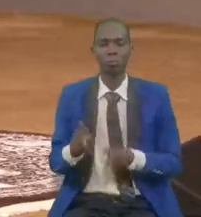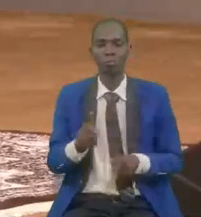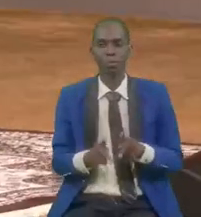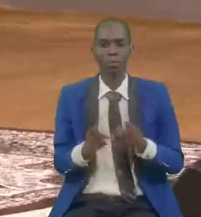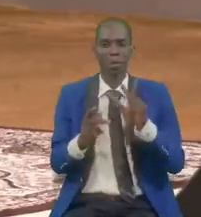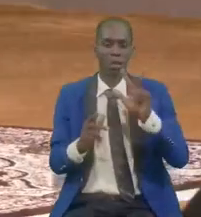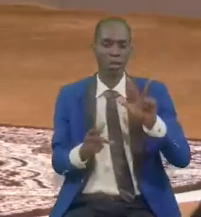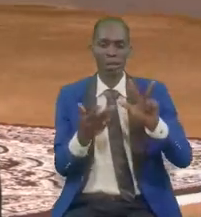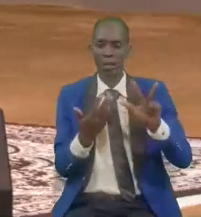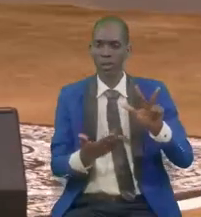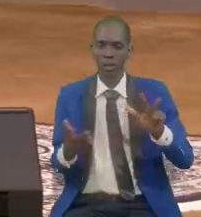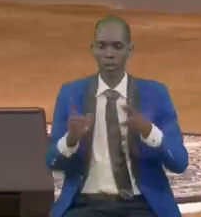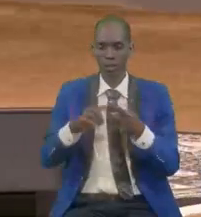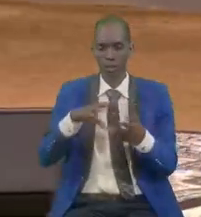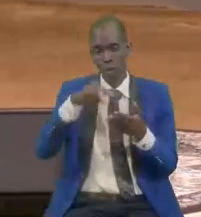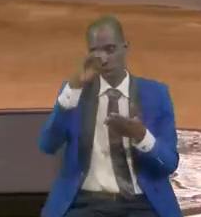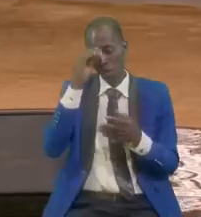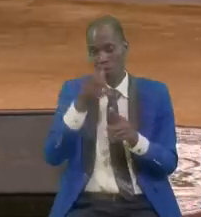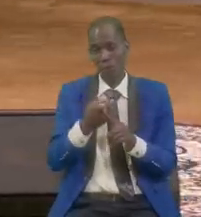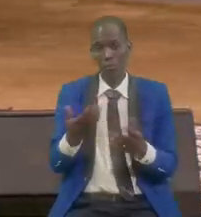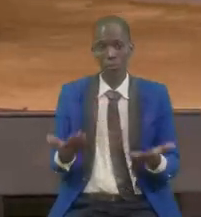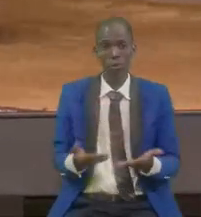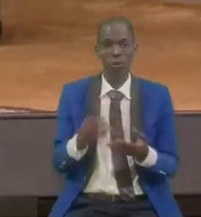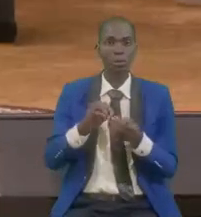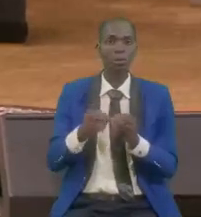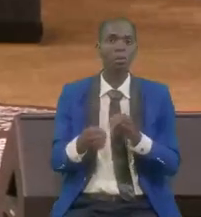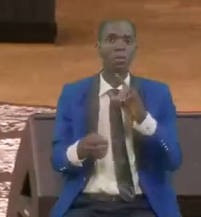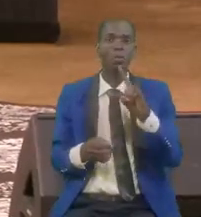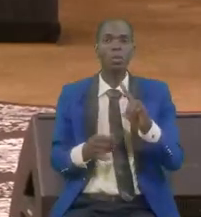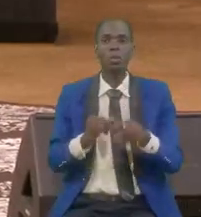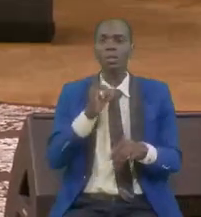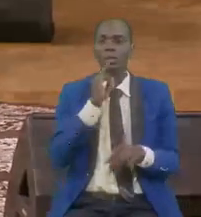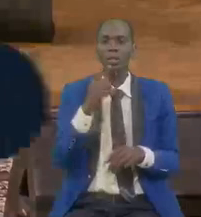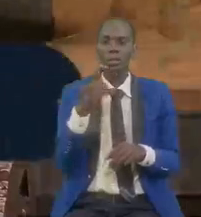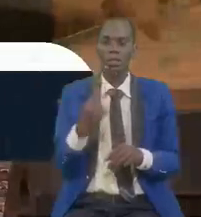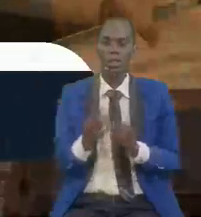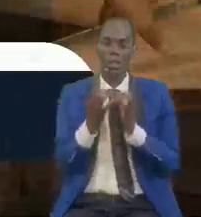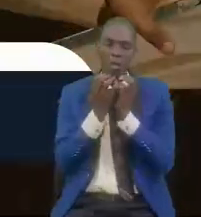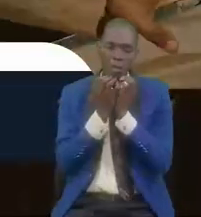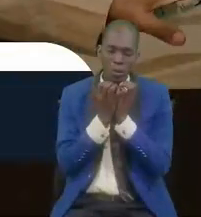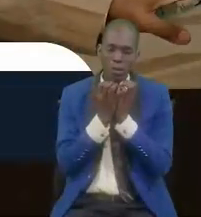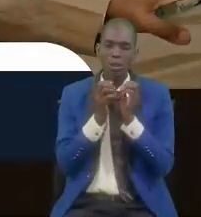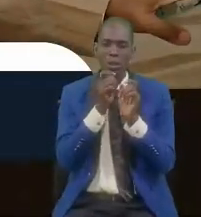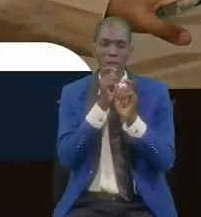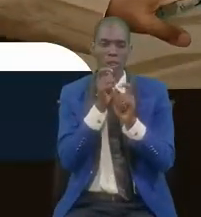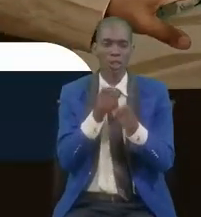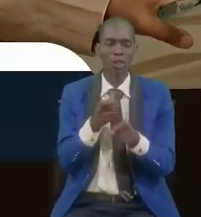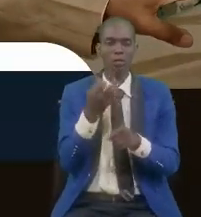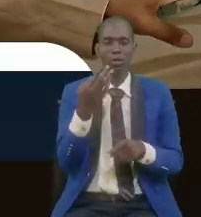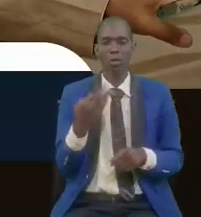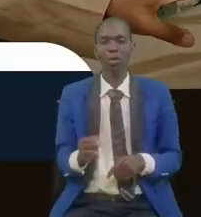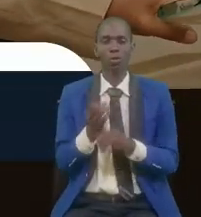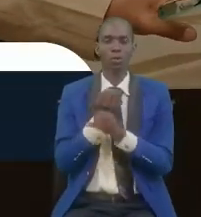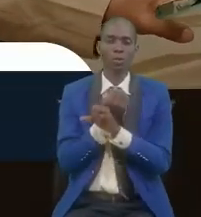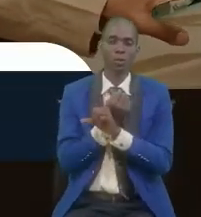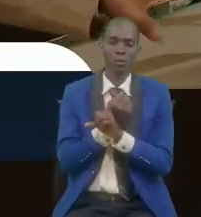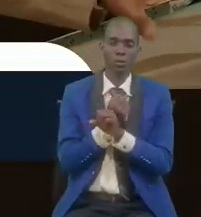ces créatures. Donc, nous allons voir trois sections ici. 1. Le don précieux du salut par